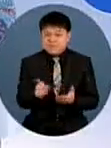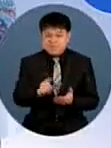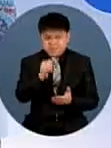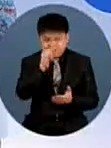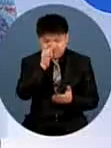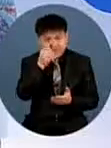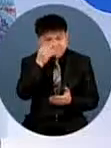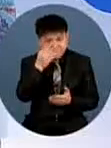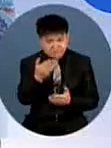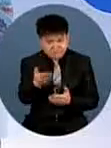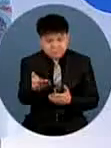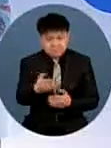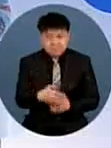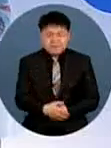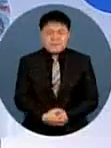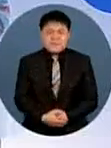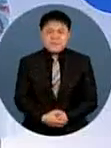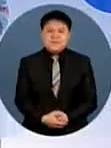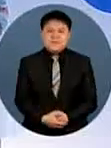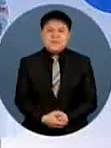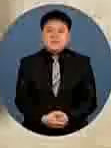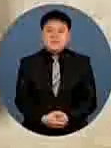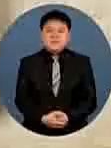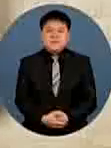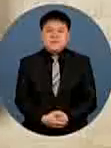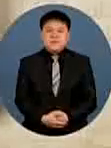준비되어 있는지 화면을 통해서 보시겠습니다.